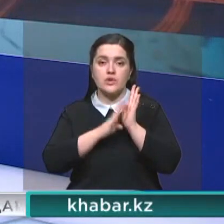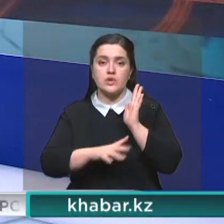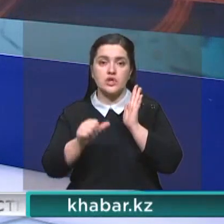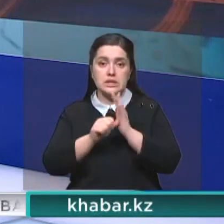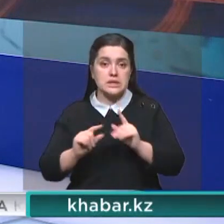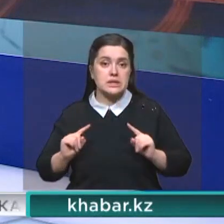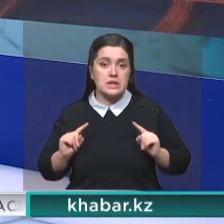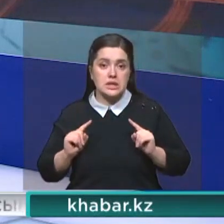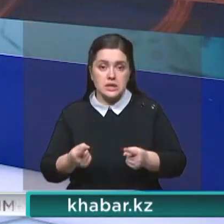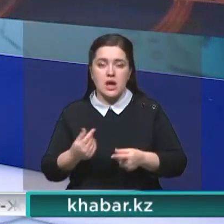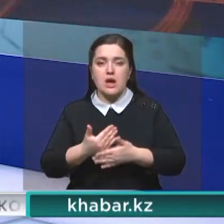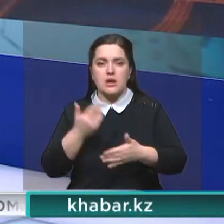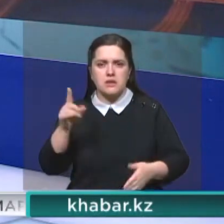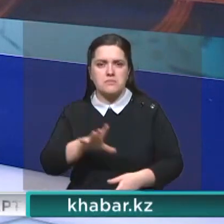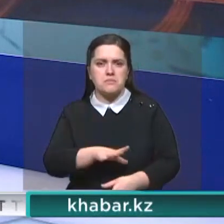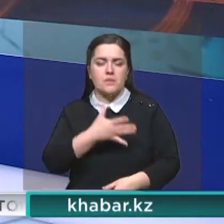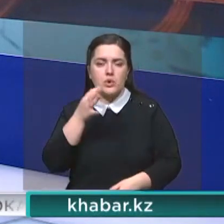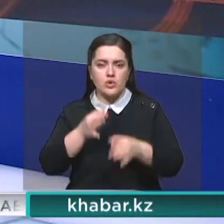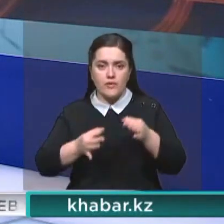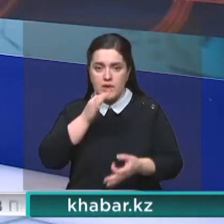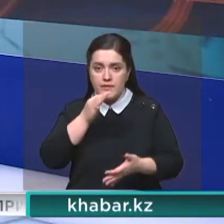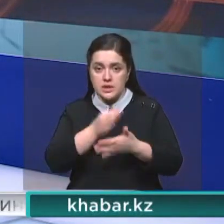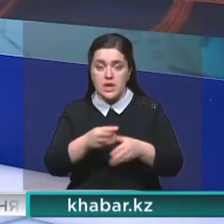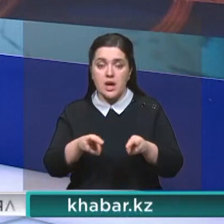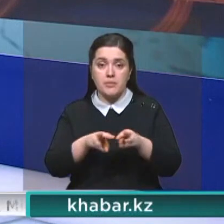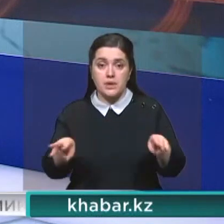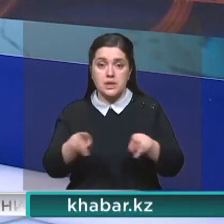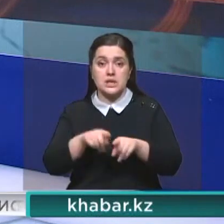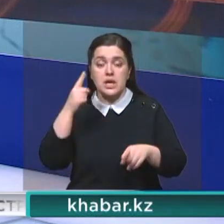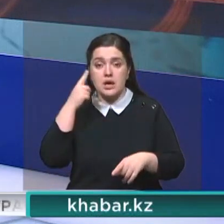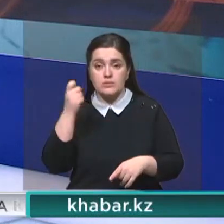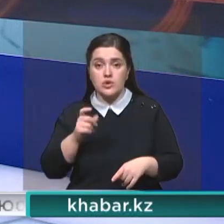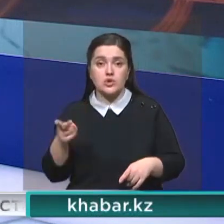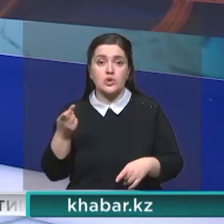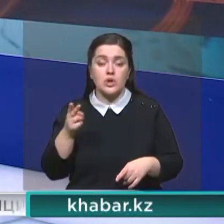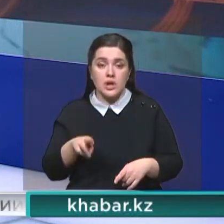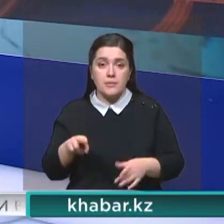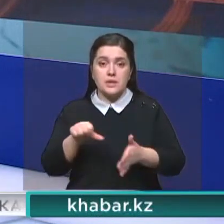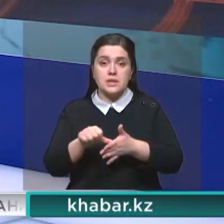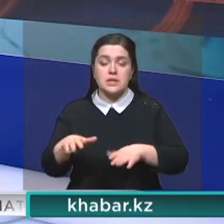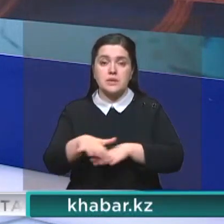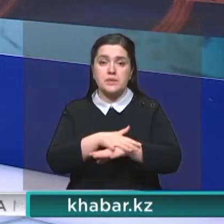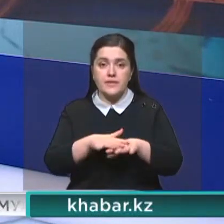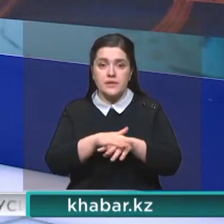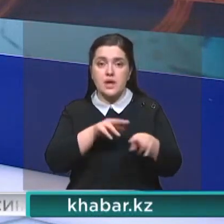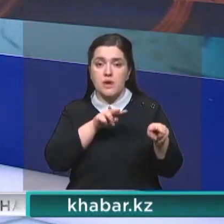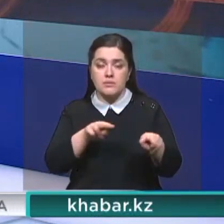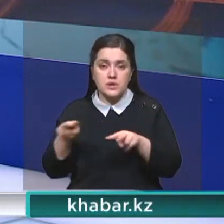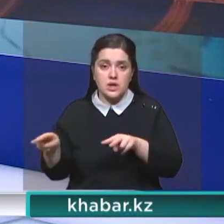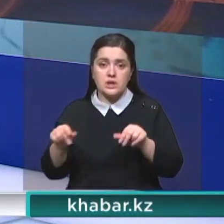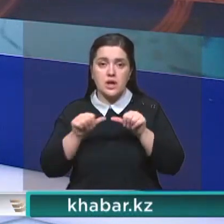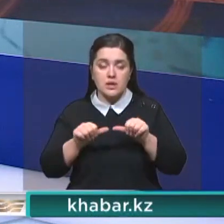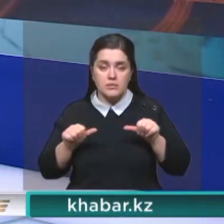196 задержанных ранее привлекались к уголовной ответственности министр также сообщил что для представителей